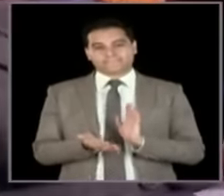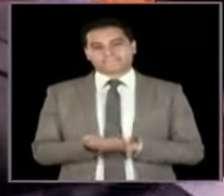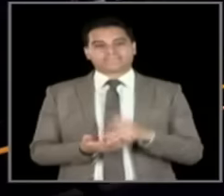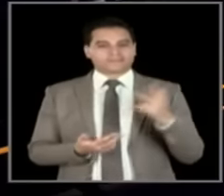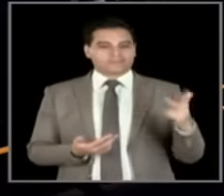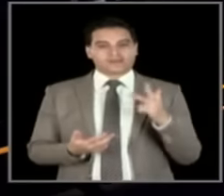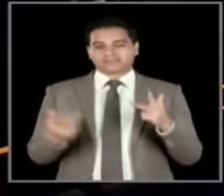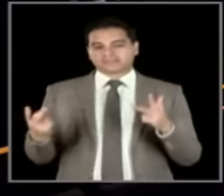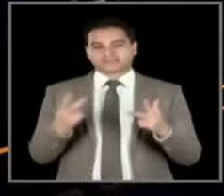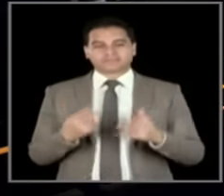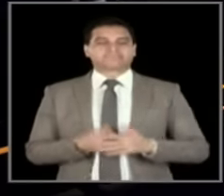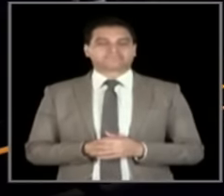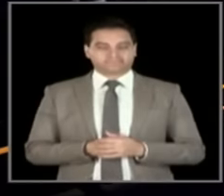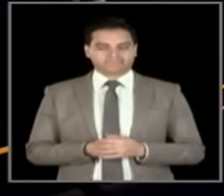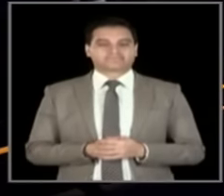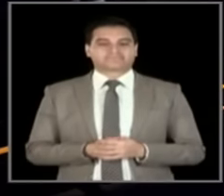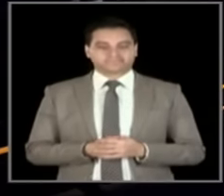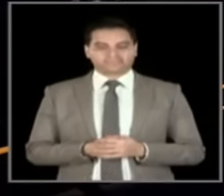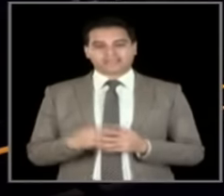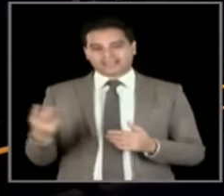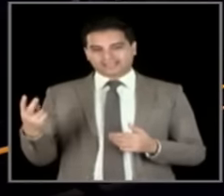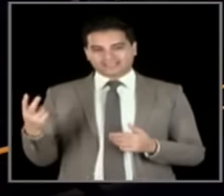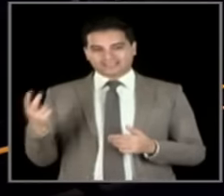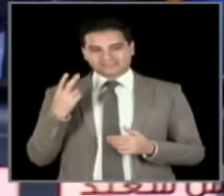ثلاث إجابات من ثمانية.